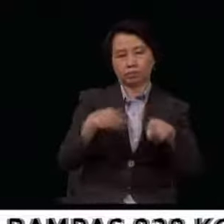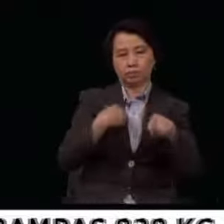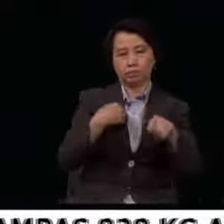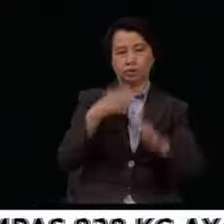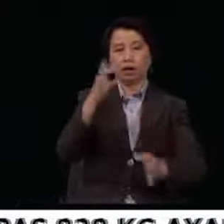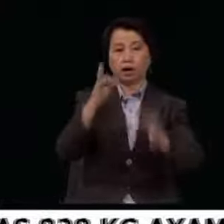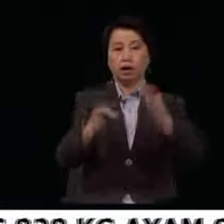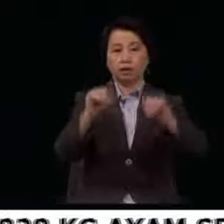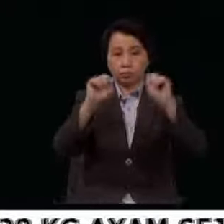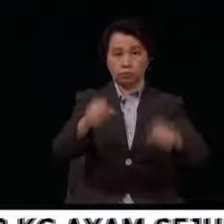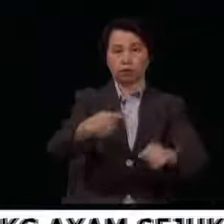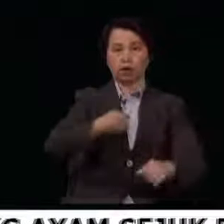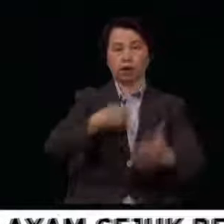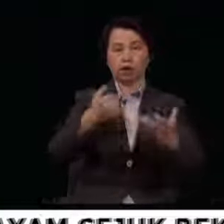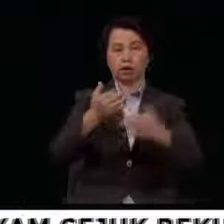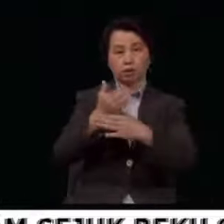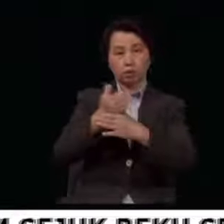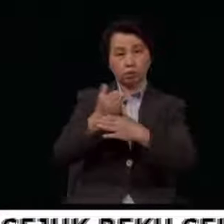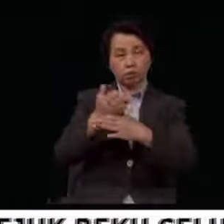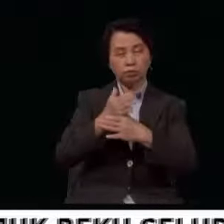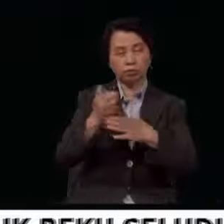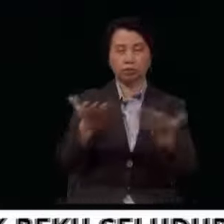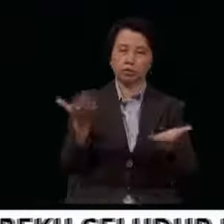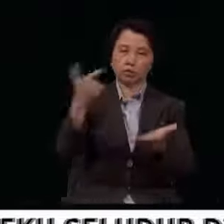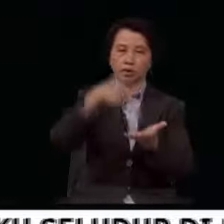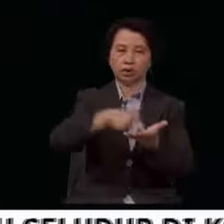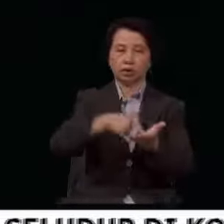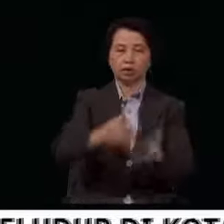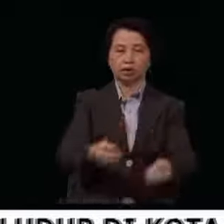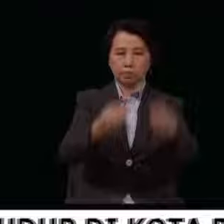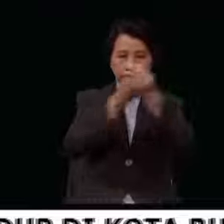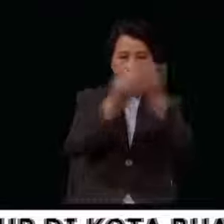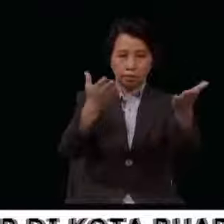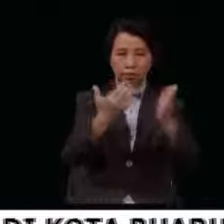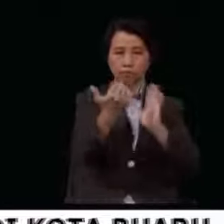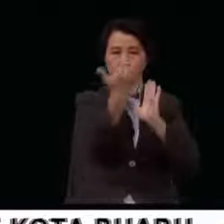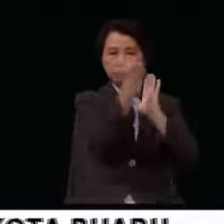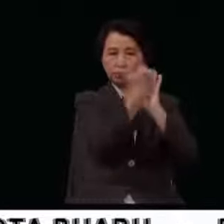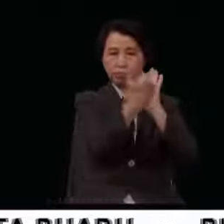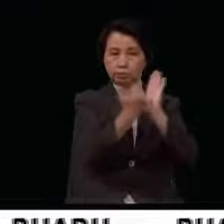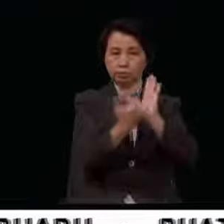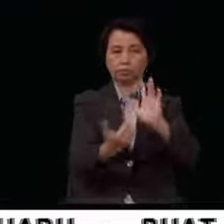23 bulan eproc Tahun 2022 ini